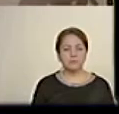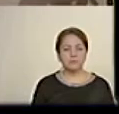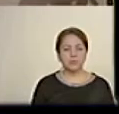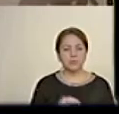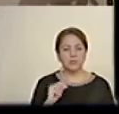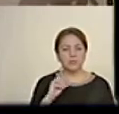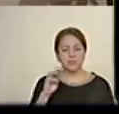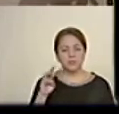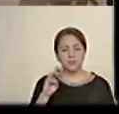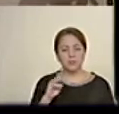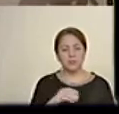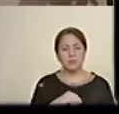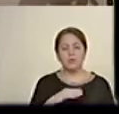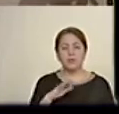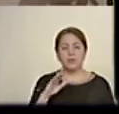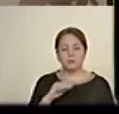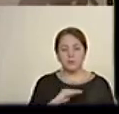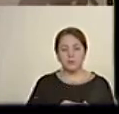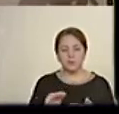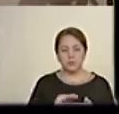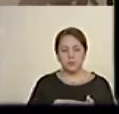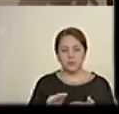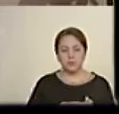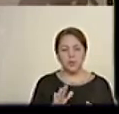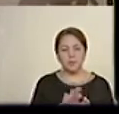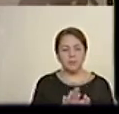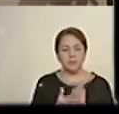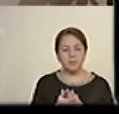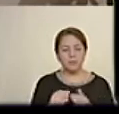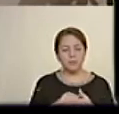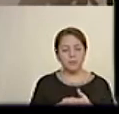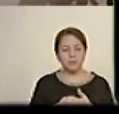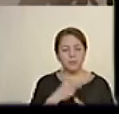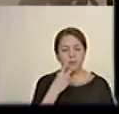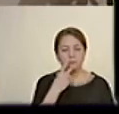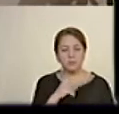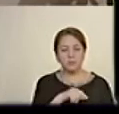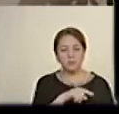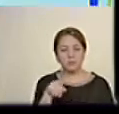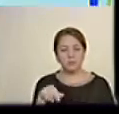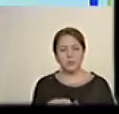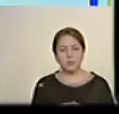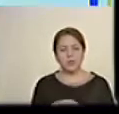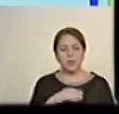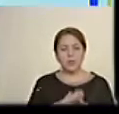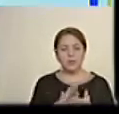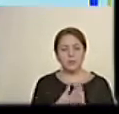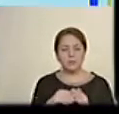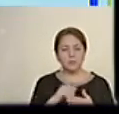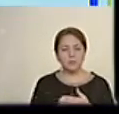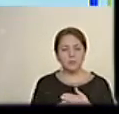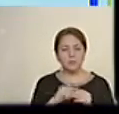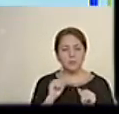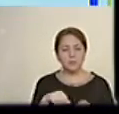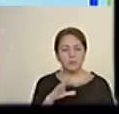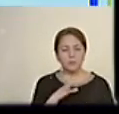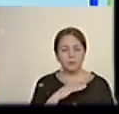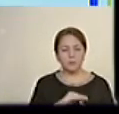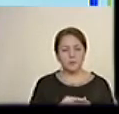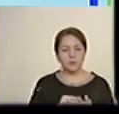Чем же выражаются обстоятельства причины? Рассмотрим их. Обстоятельства причины могут быть